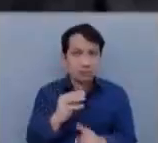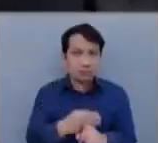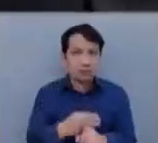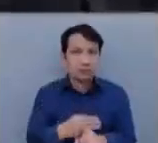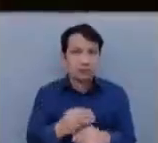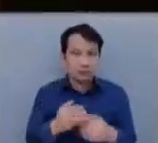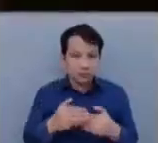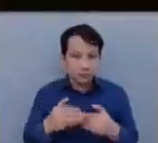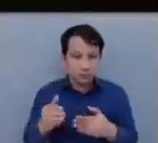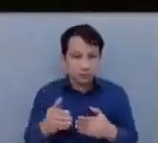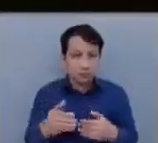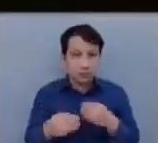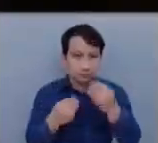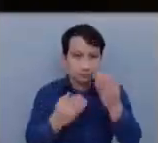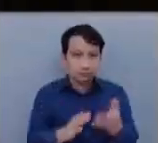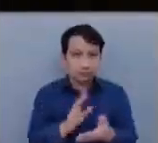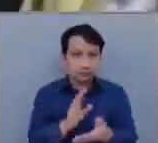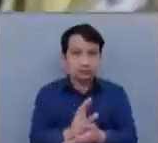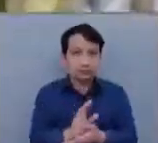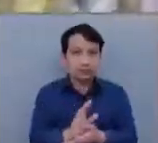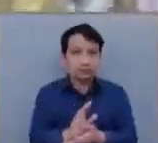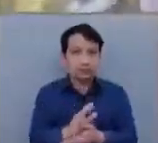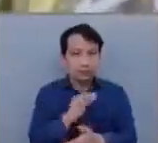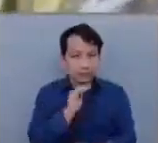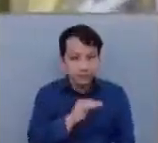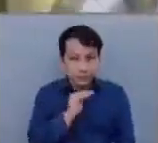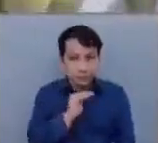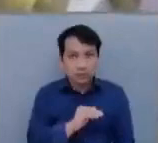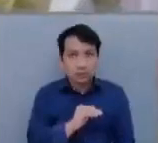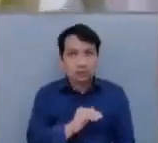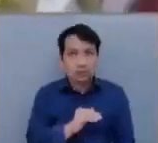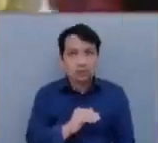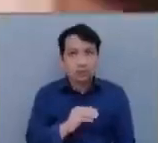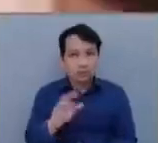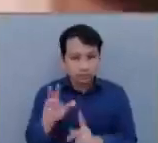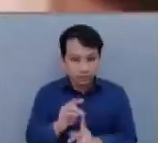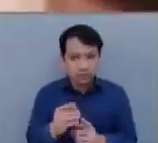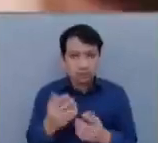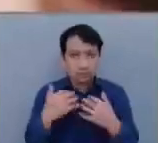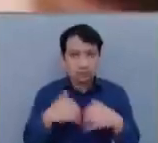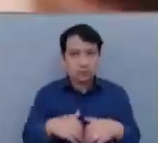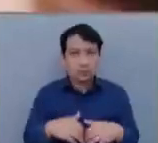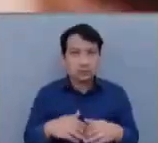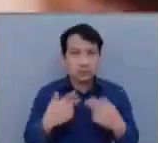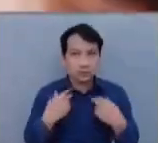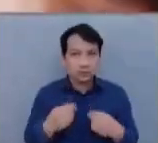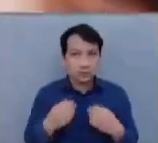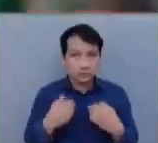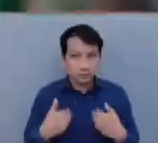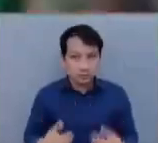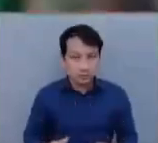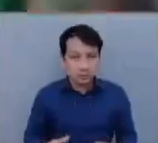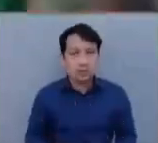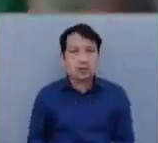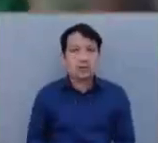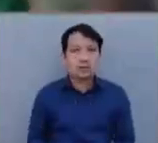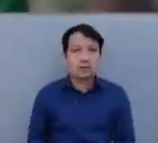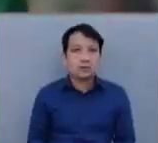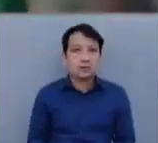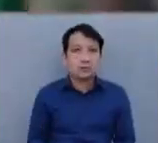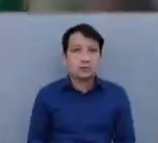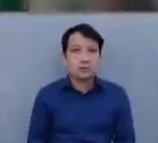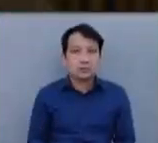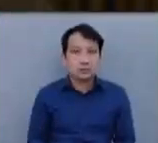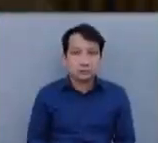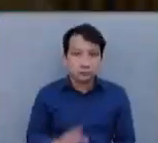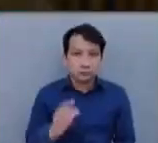niya na siya ay napagod at naka-apekto ang COVID sa kanyang kalusugan. Bilang konsiderasyon sa kalusugan